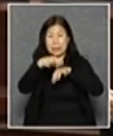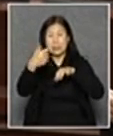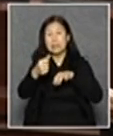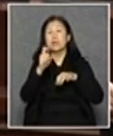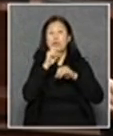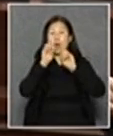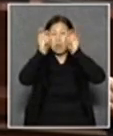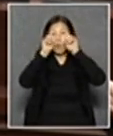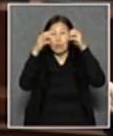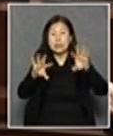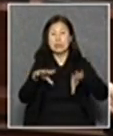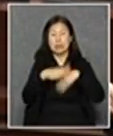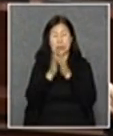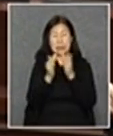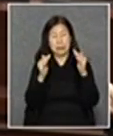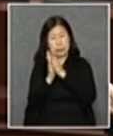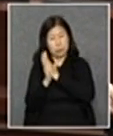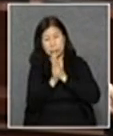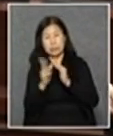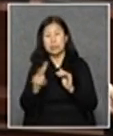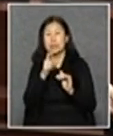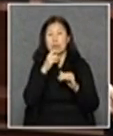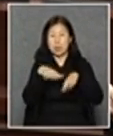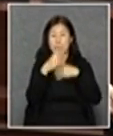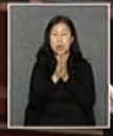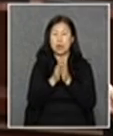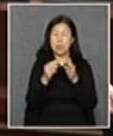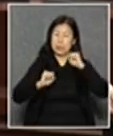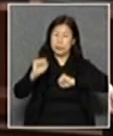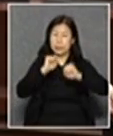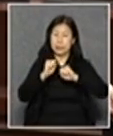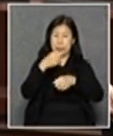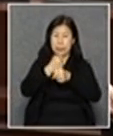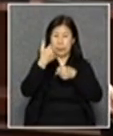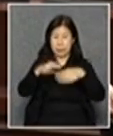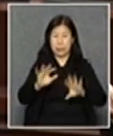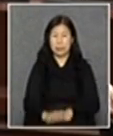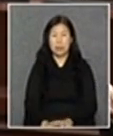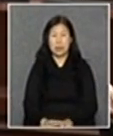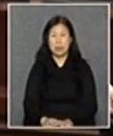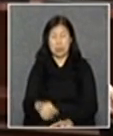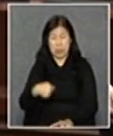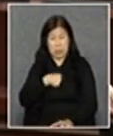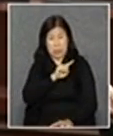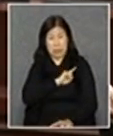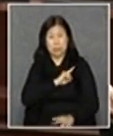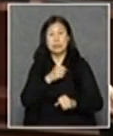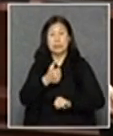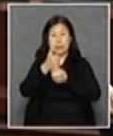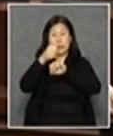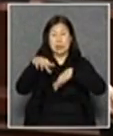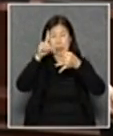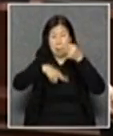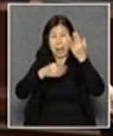之效亦會積極地配合，有利整項活動的進行。主席，本人是會支持劉議員的原